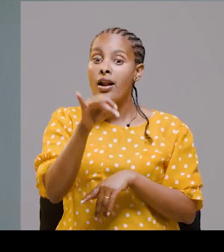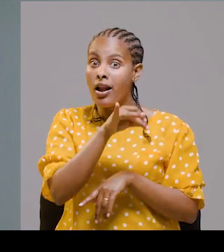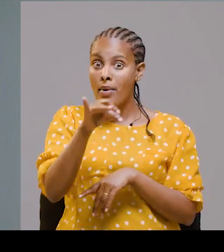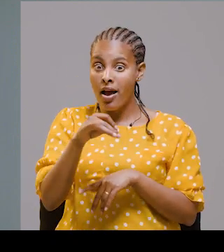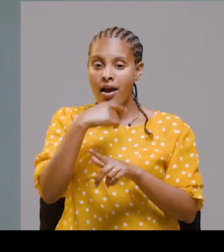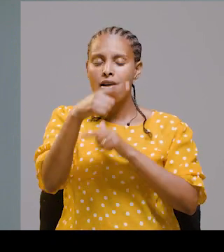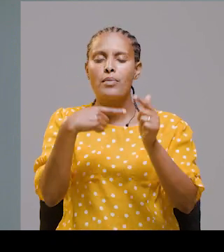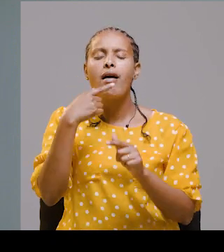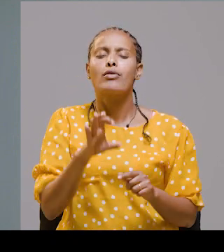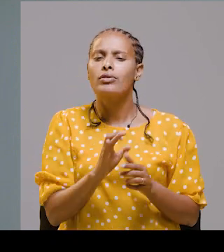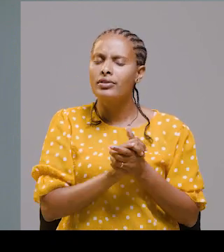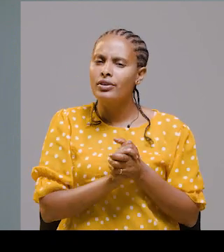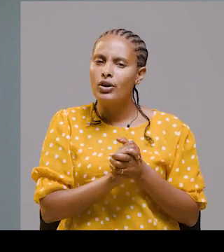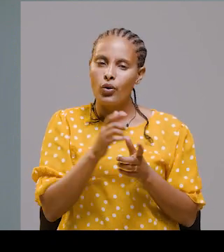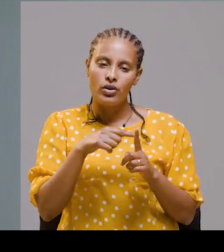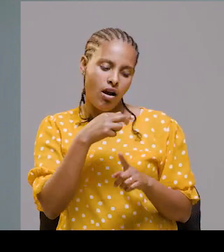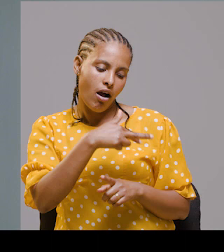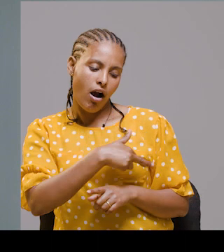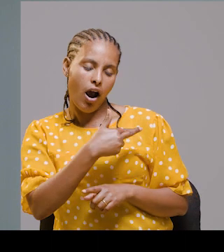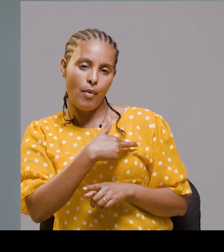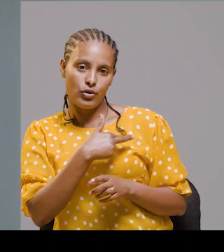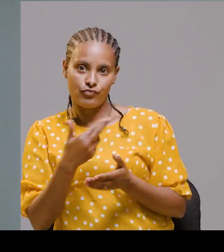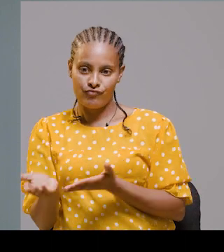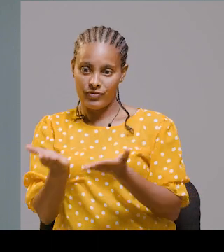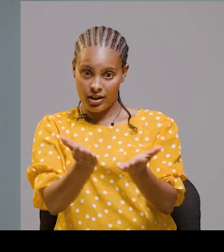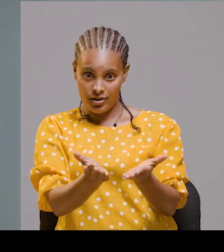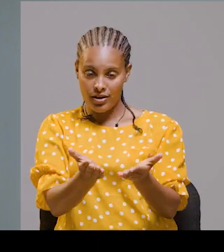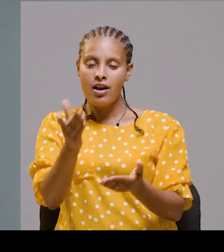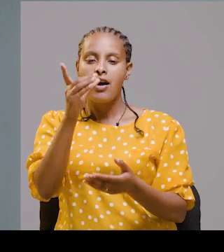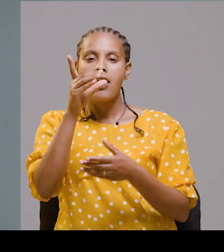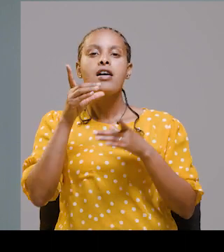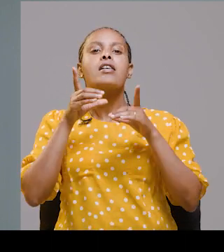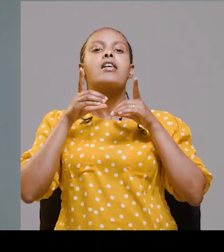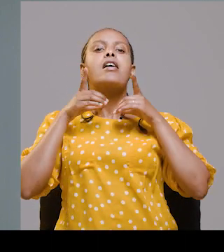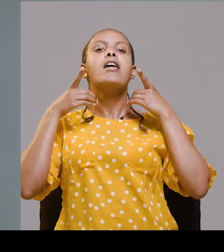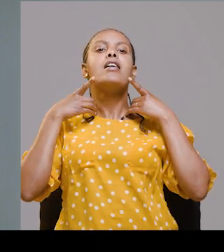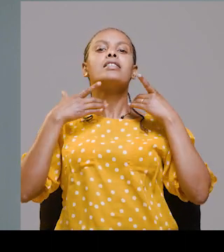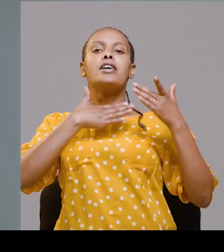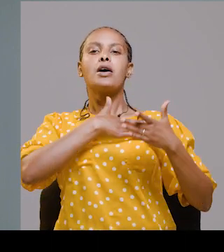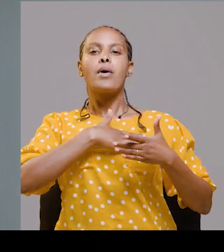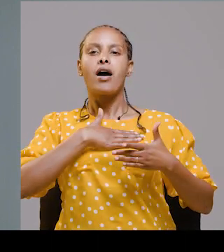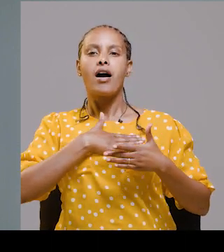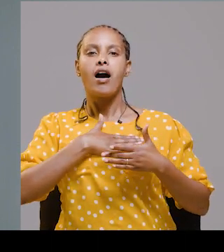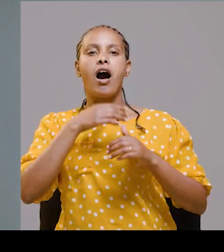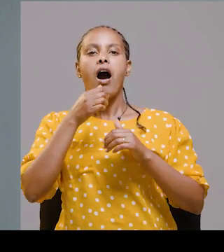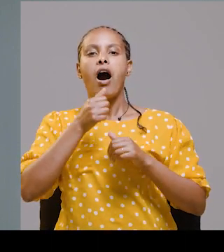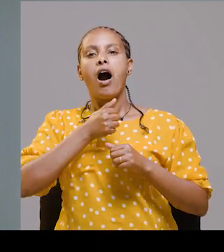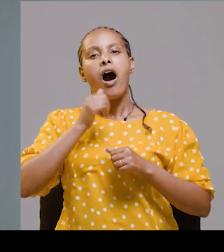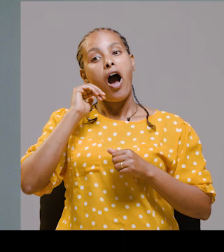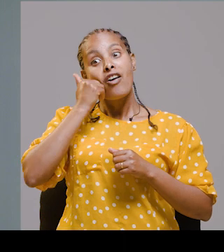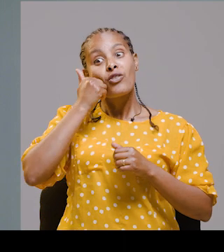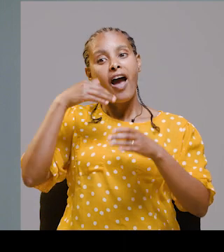ሄደው ወደ ሃይማኖት አባቶች ቀርበው ማለት ነው፣ ካህናቱን ብለው ጠየቁ፣ ባካችሁ አፍሮ አይገባን ይዛችሁ